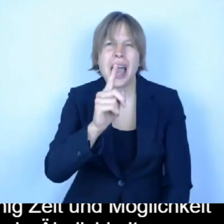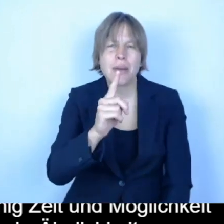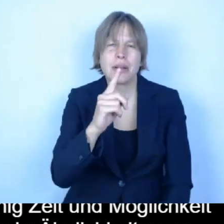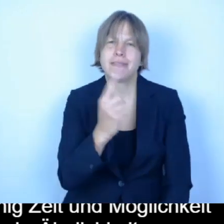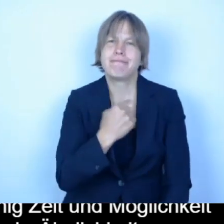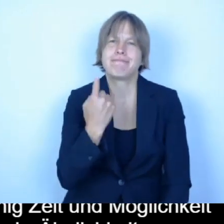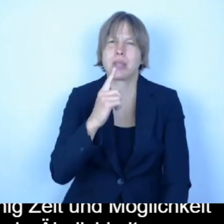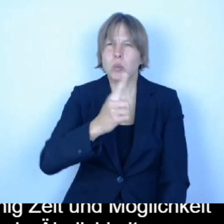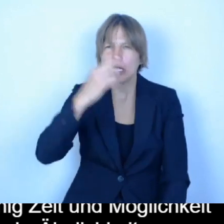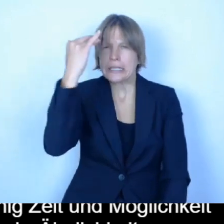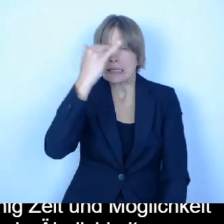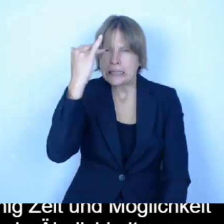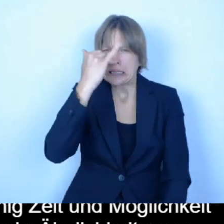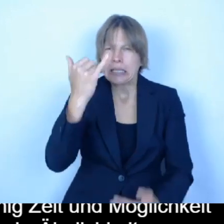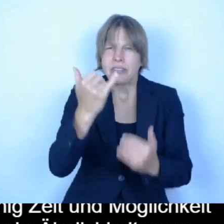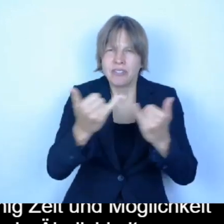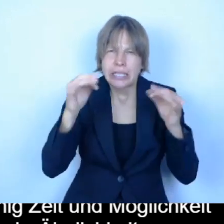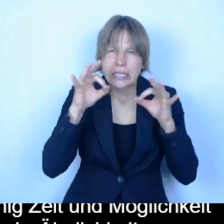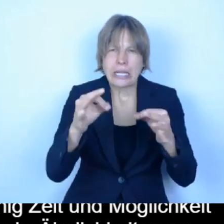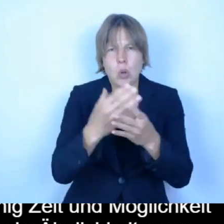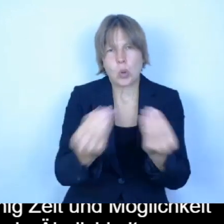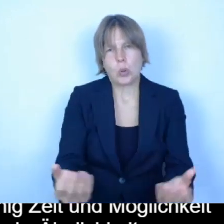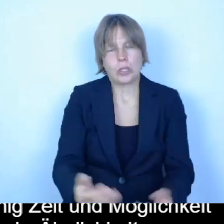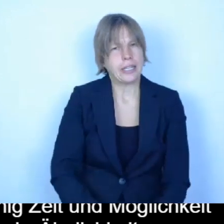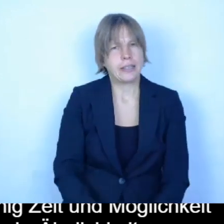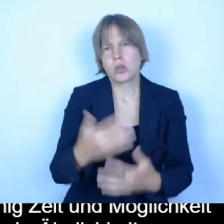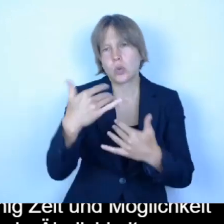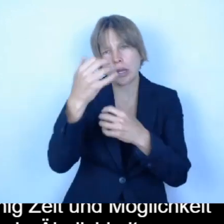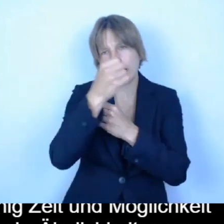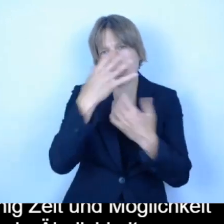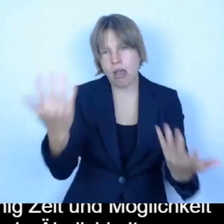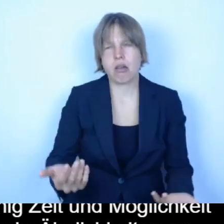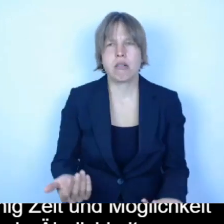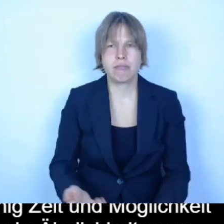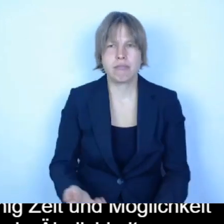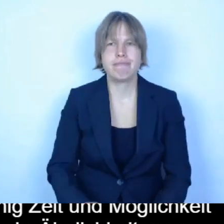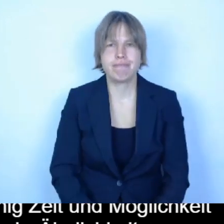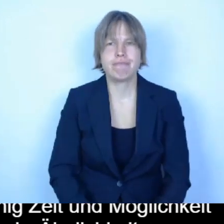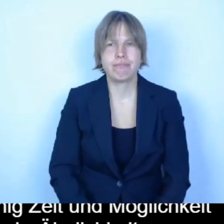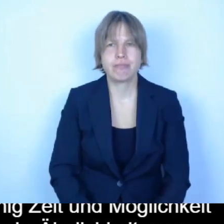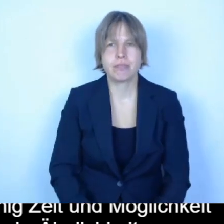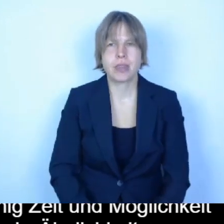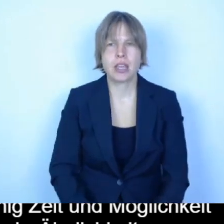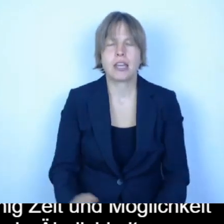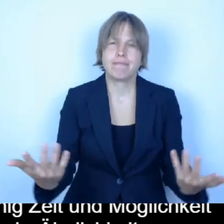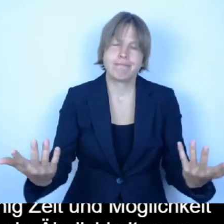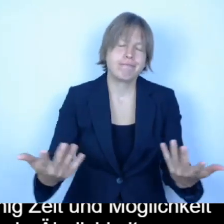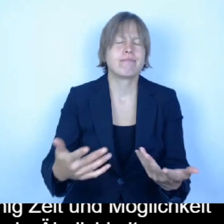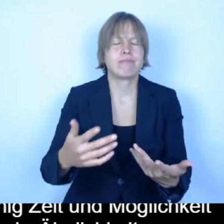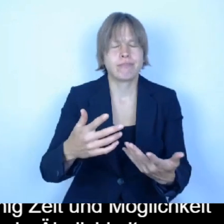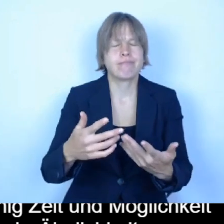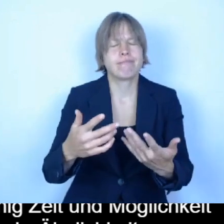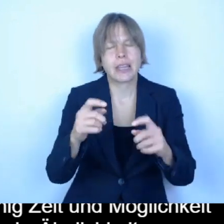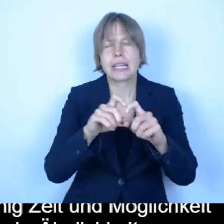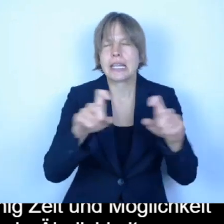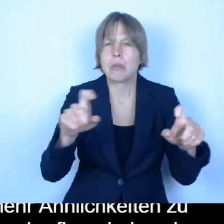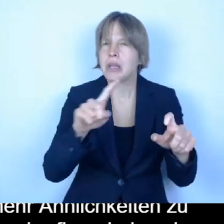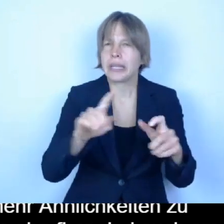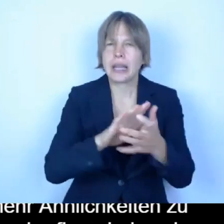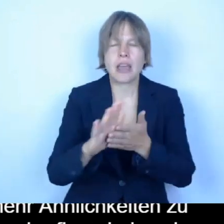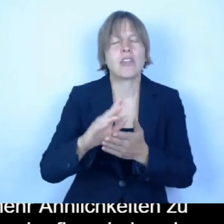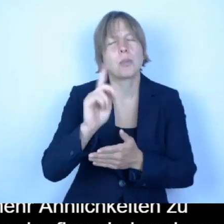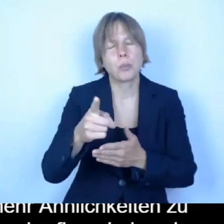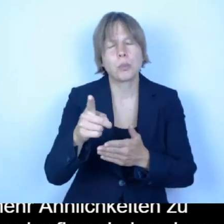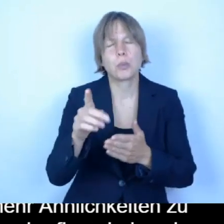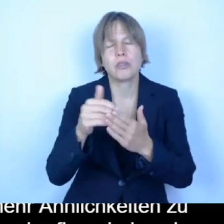sind, ist eine Menge Musik drin in dem Thema. Ja? Aber das eine sind die Geräte, dann kommt natürlich WLAN und Breitband dazu. Das haben Sie